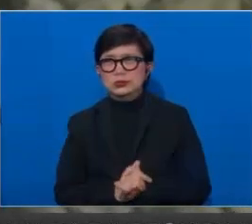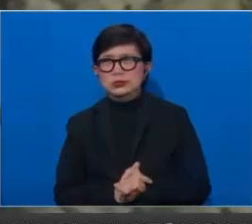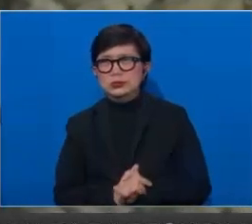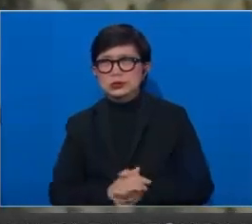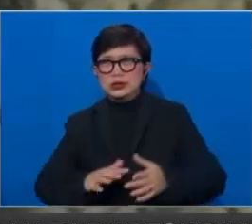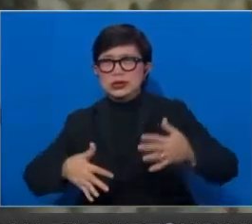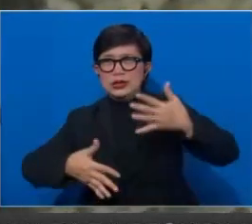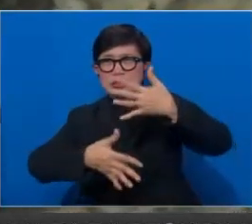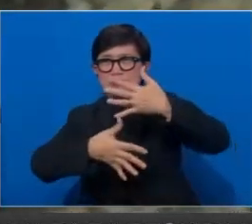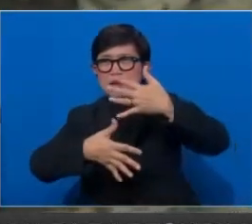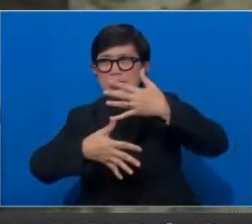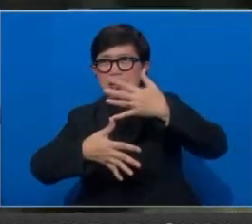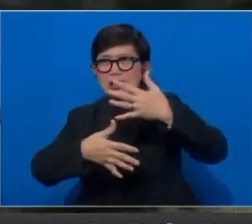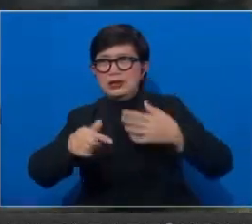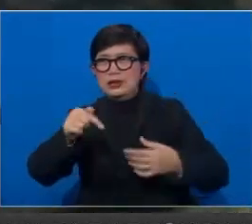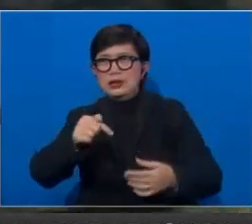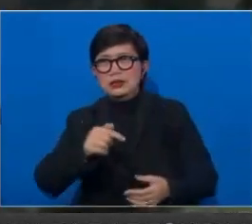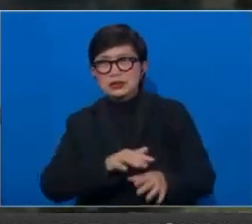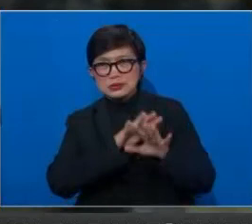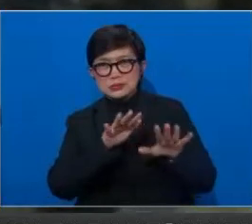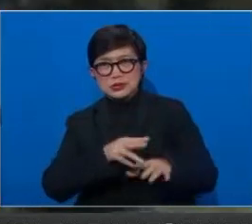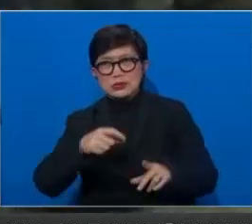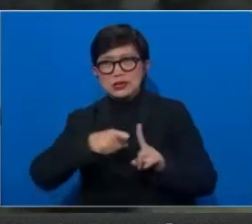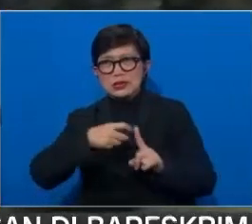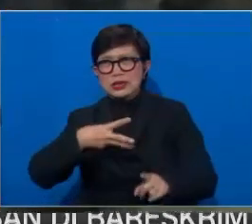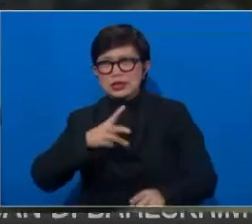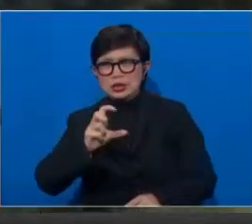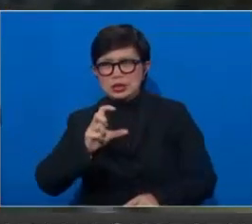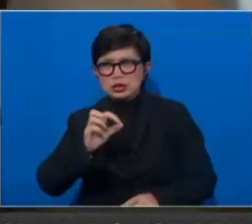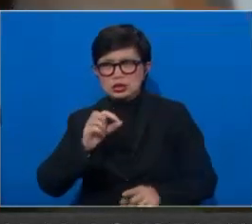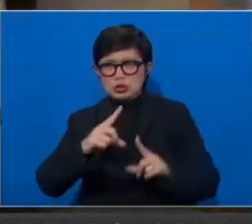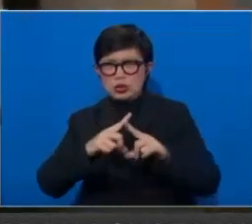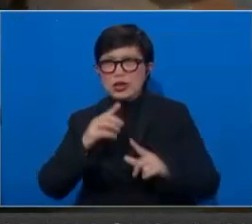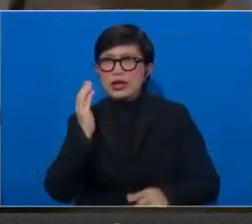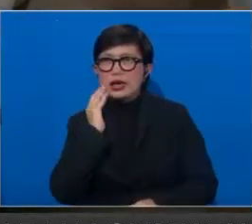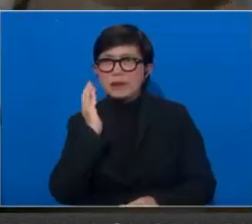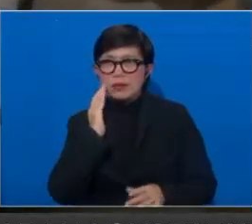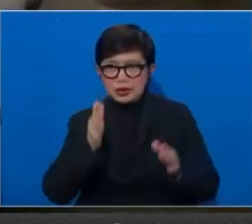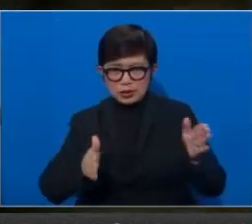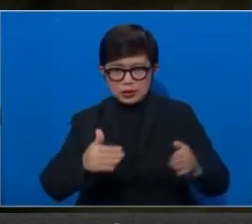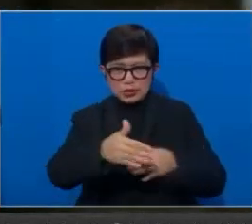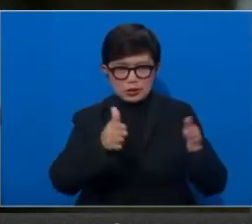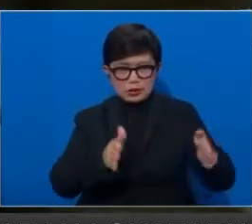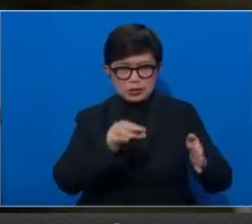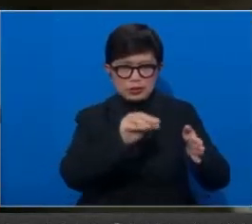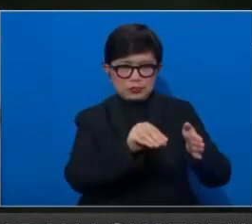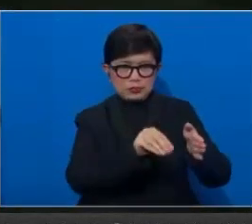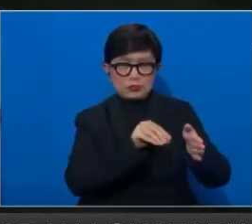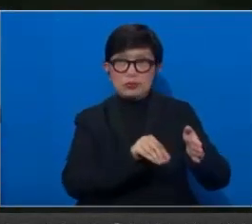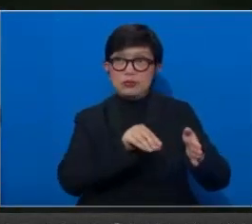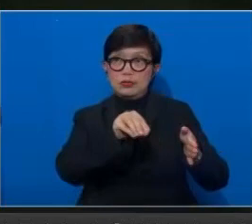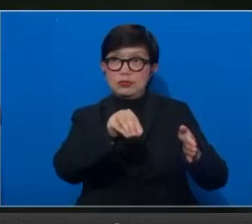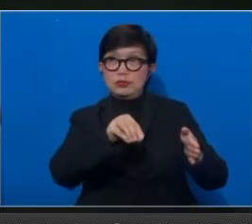ini. Cara memelihara kecoa dubia ternyata sangat mudah. Kecoa ditempatkan di kotak triplek dan disediakan kertas untuk tempat